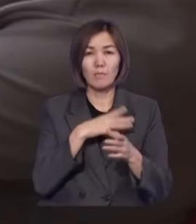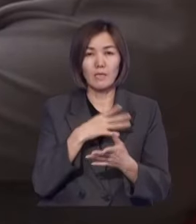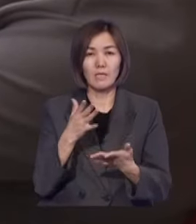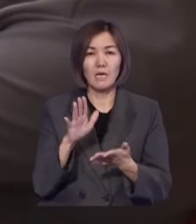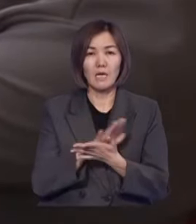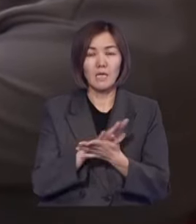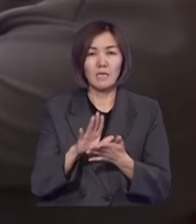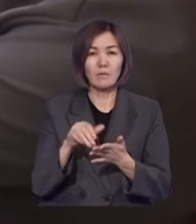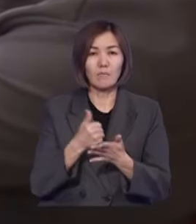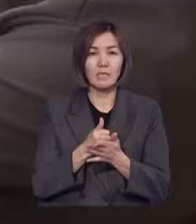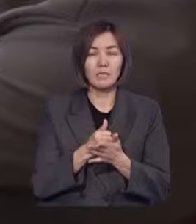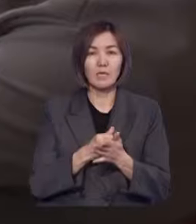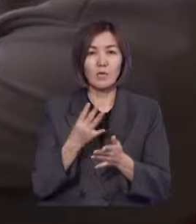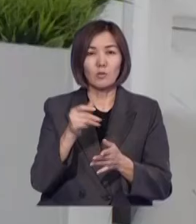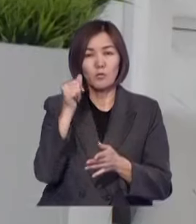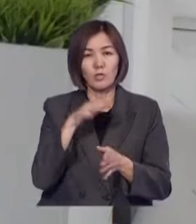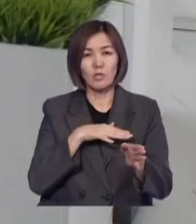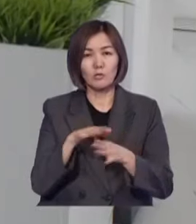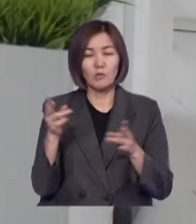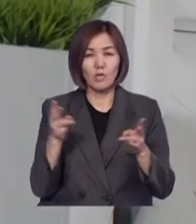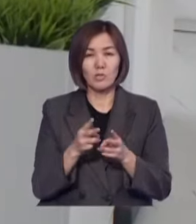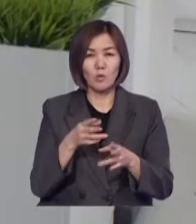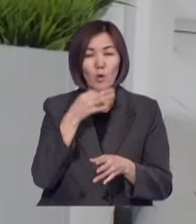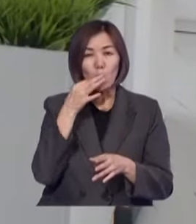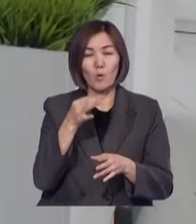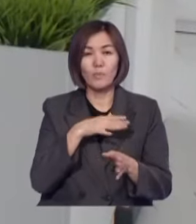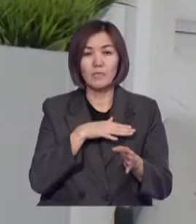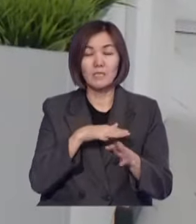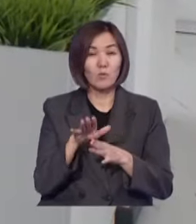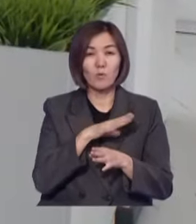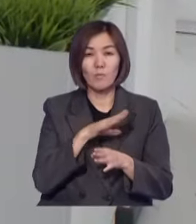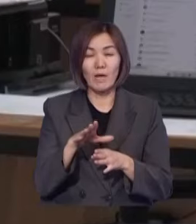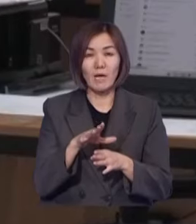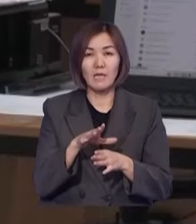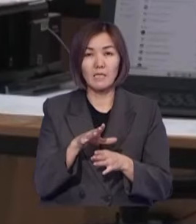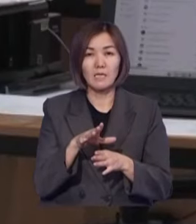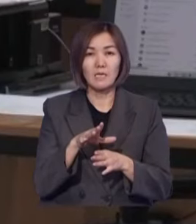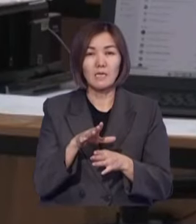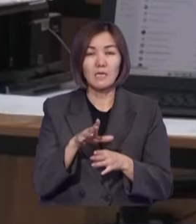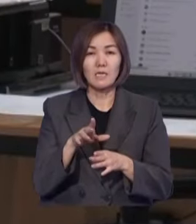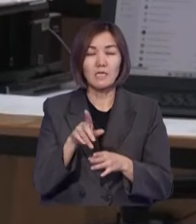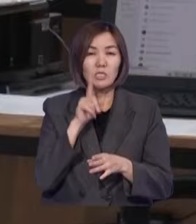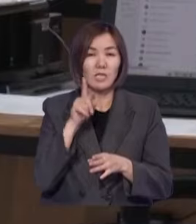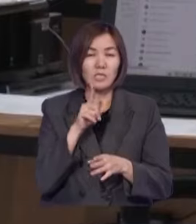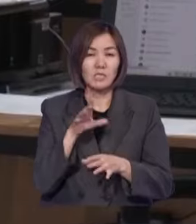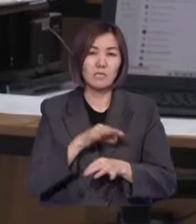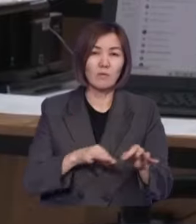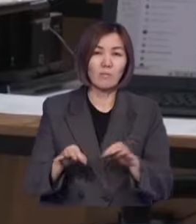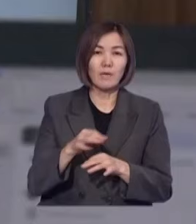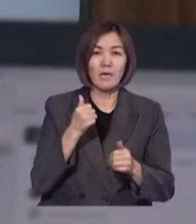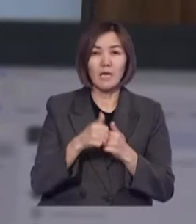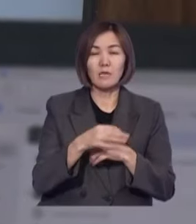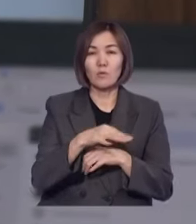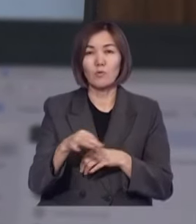иеленушіге басты талап жобаны 4 айда жүзеге асыру. Тәжірибесі толыспаған жастардың қанатқақты жобалары жемісті болуы үшін әр өңірде